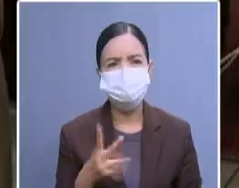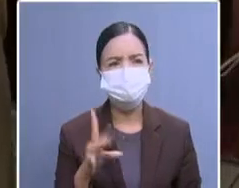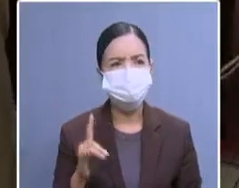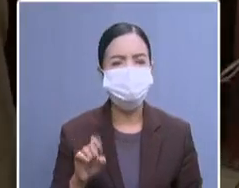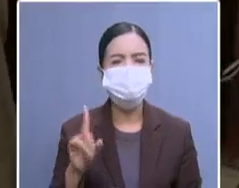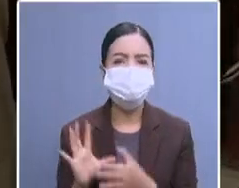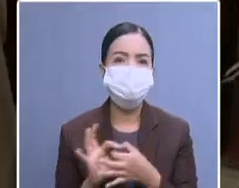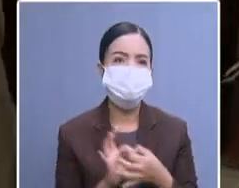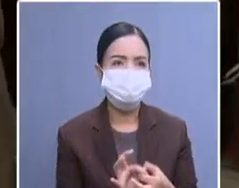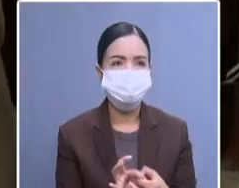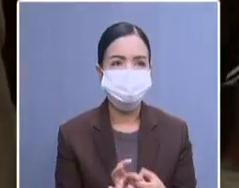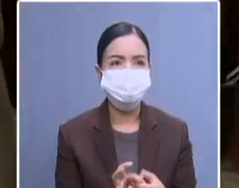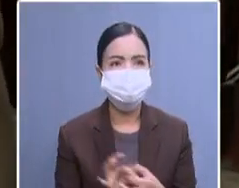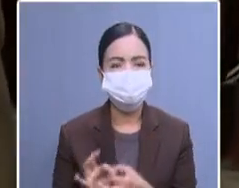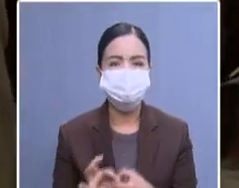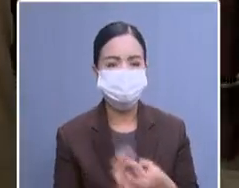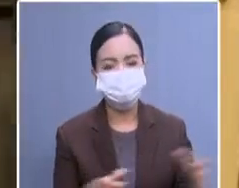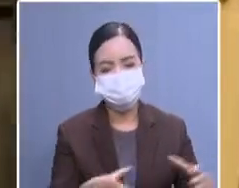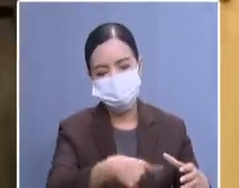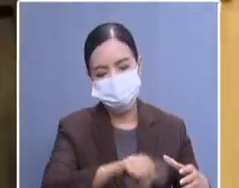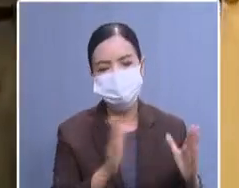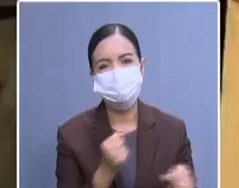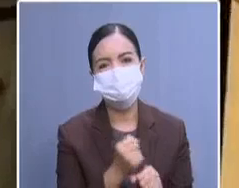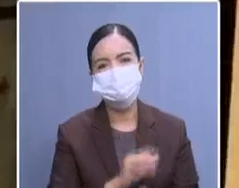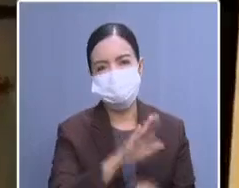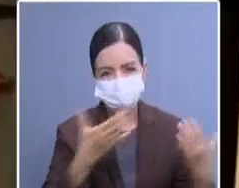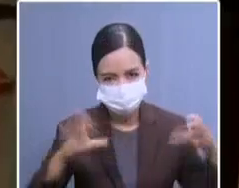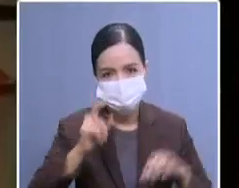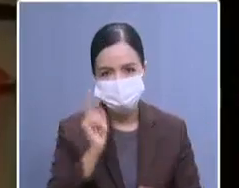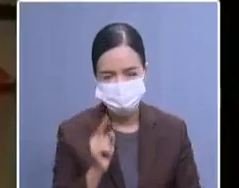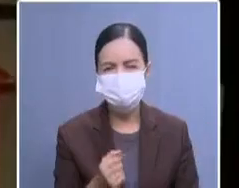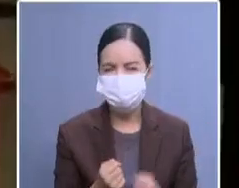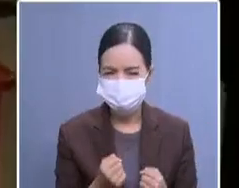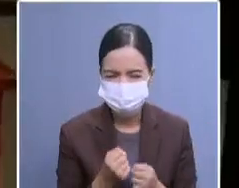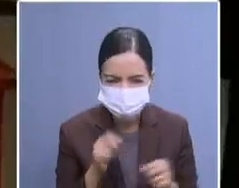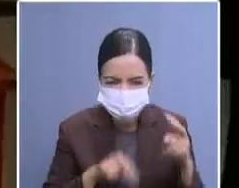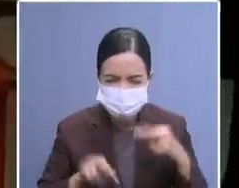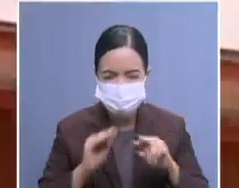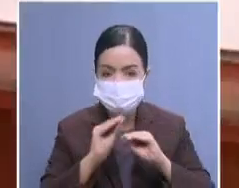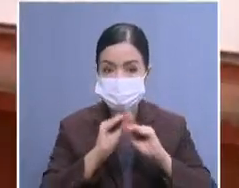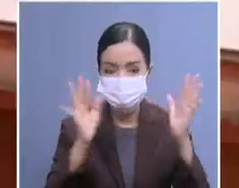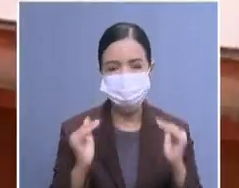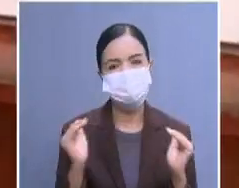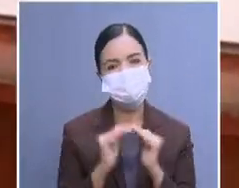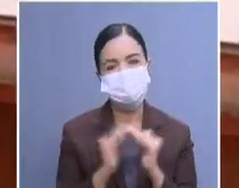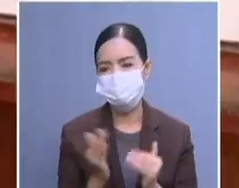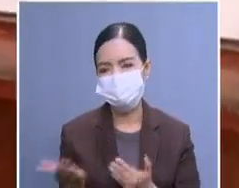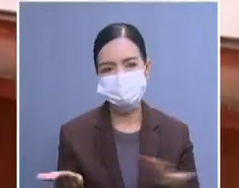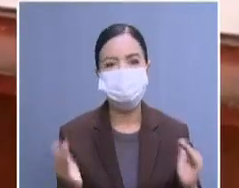งกันกับเจ้าหน้าที่ของรัฐชุดเดียวกันด้วยยืนยันนะคะว่าจะทำความจริงให้กระจ่างแล้วก็ให้เป็นธรรมกับทั้งสองฝ่ายค่ะ